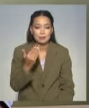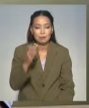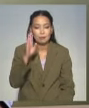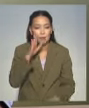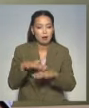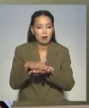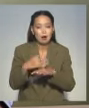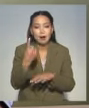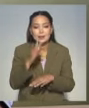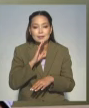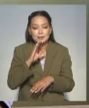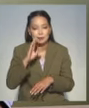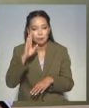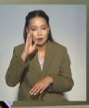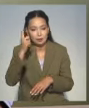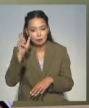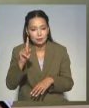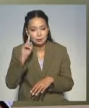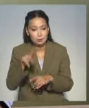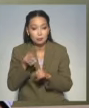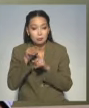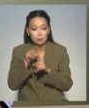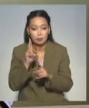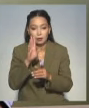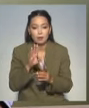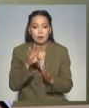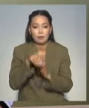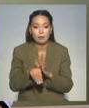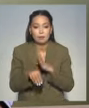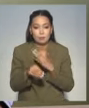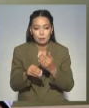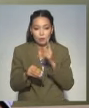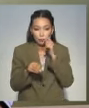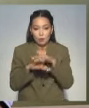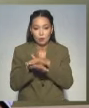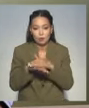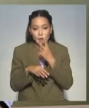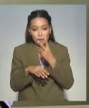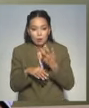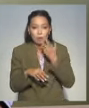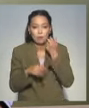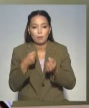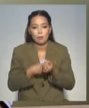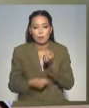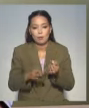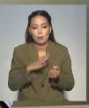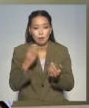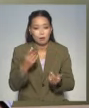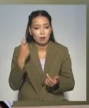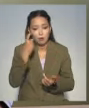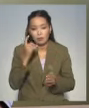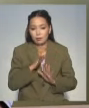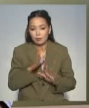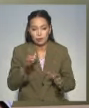ғана танитынын айтты. Соның сөзіне еріп, пәтерге барған. Сол кезде ішімдікке масайған жігіттер оны зорлапты. Жәбірлеушінің ішімдік ішпегенін